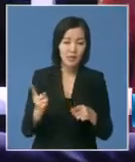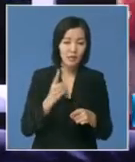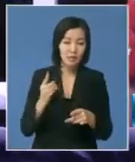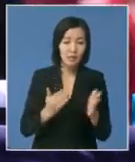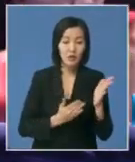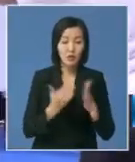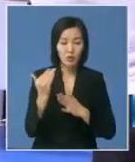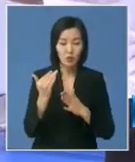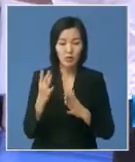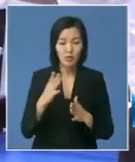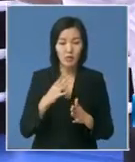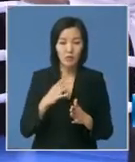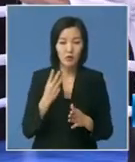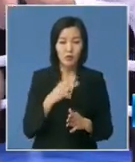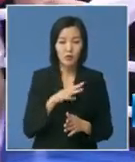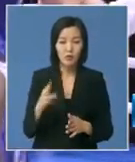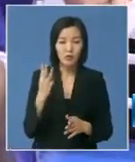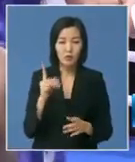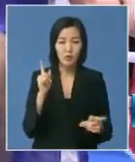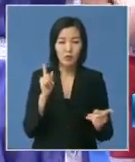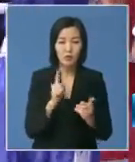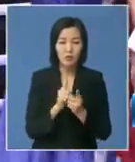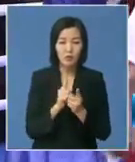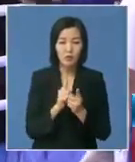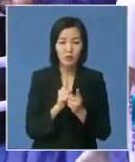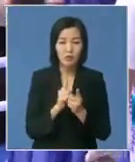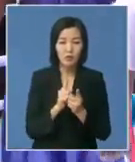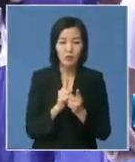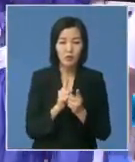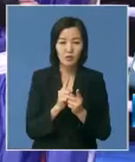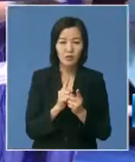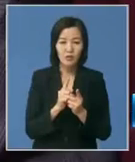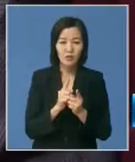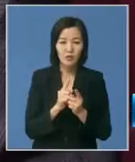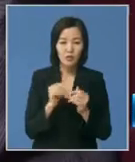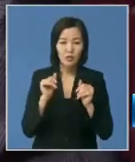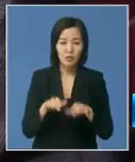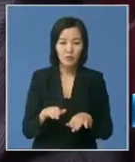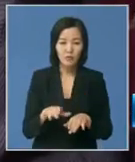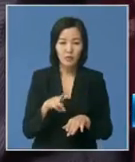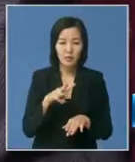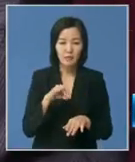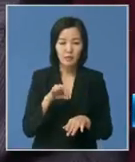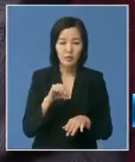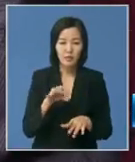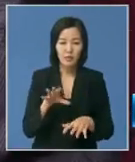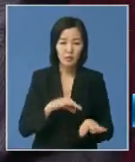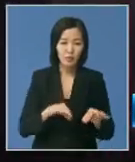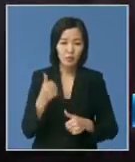жоғары екені байқалды. 3 минуттан 3 раундқа созылған жекпе-жекте төрешілердің шешімімен Мирас Ертанов жоба чемпионы